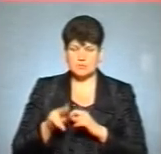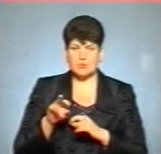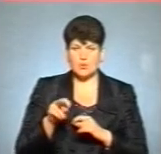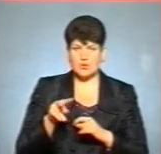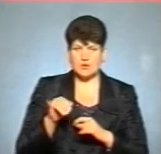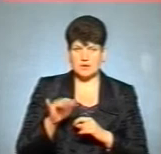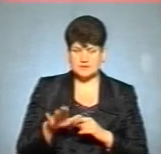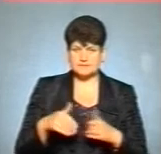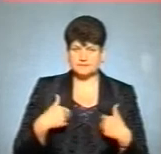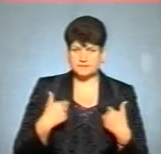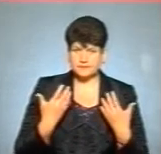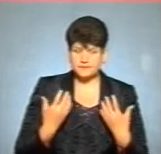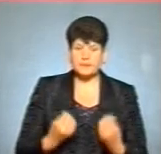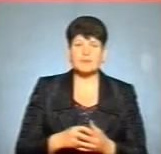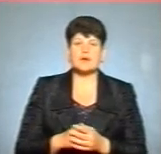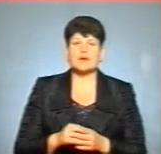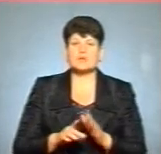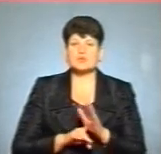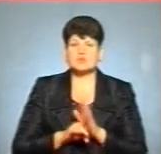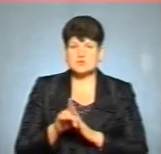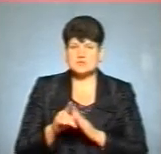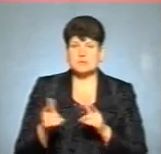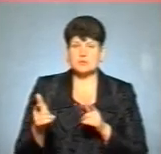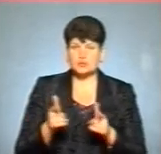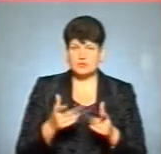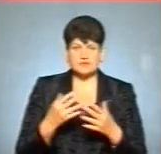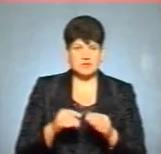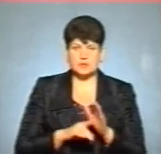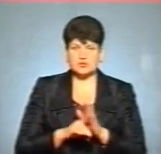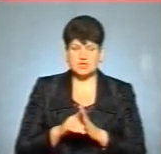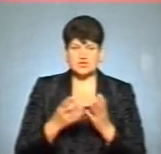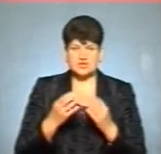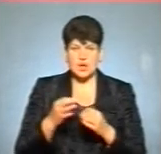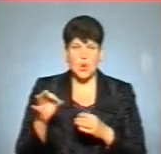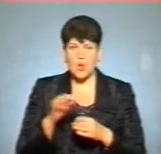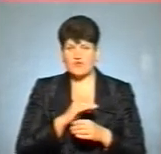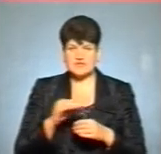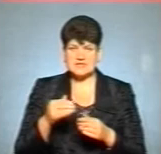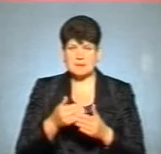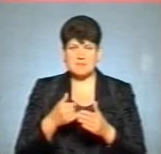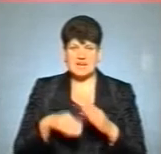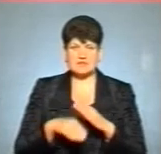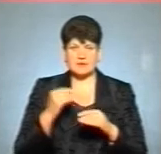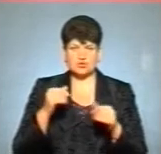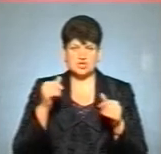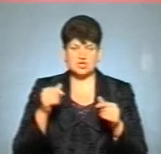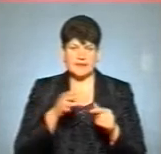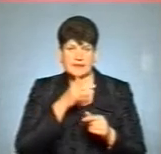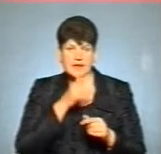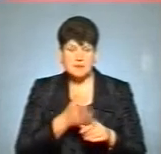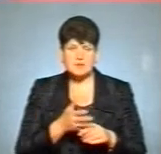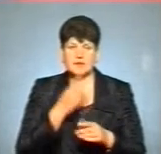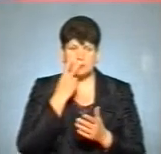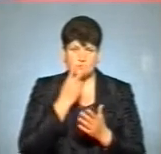не дарма я згадала про те, що розпочалася підготовка, хоча не стартували офіційні передвиборчі вже терміни. Але помітно про те,